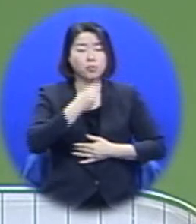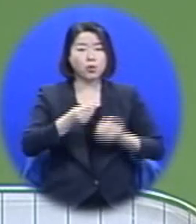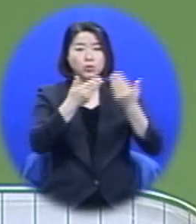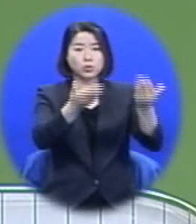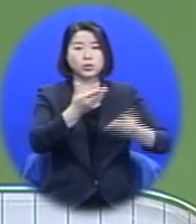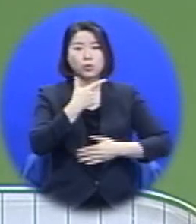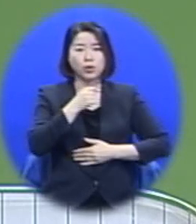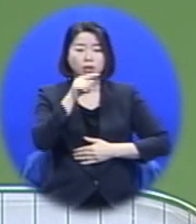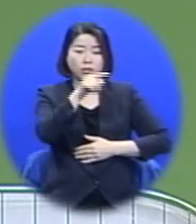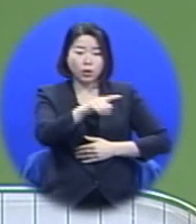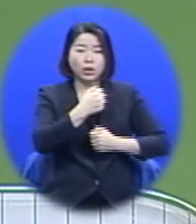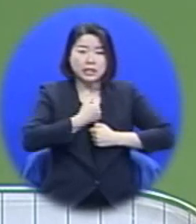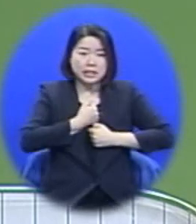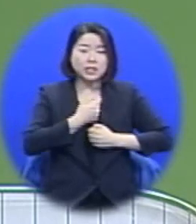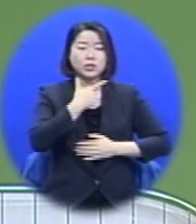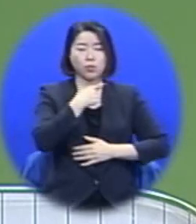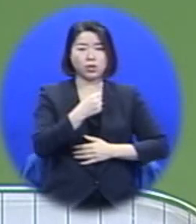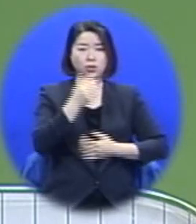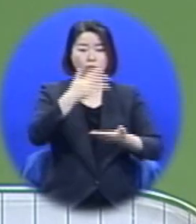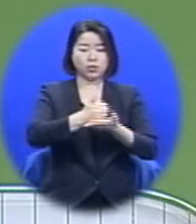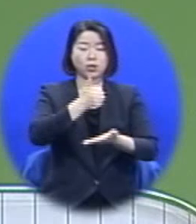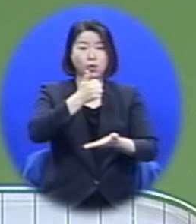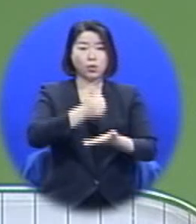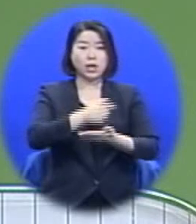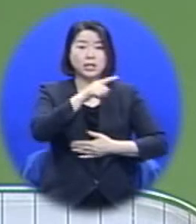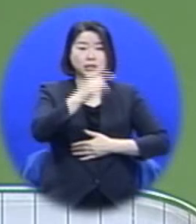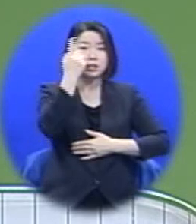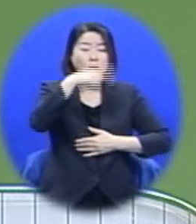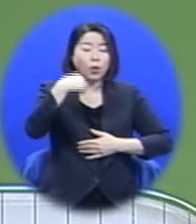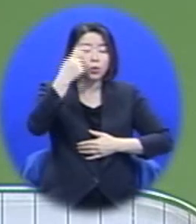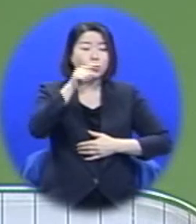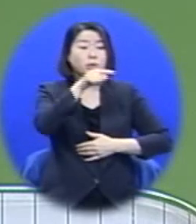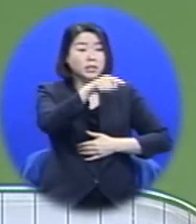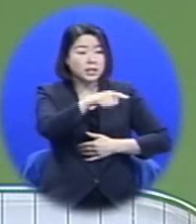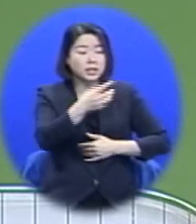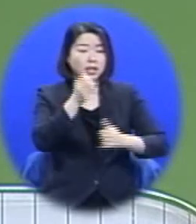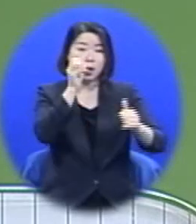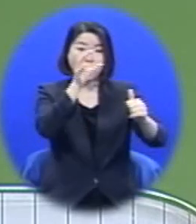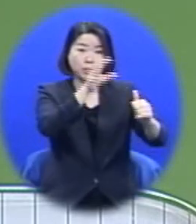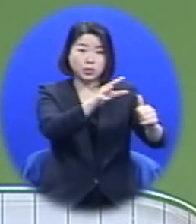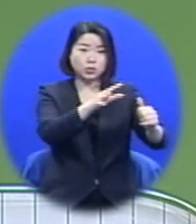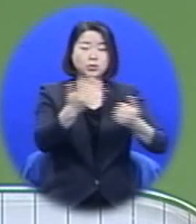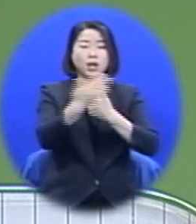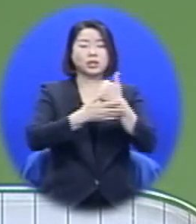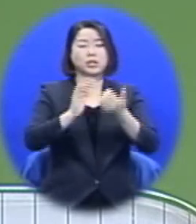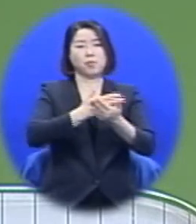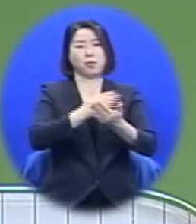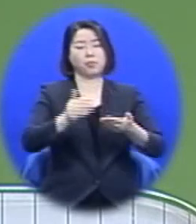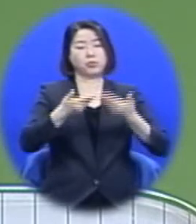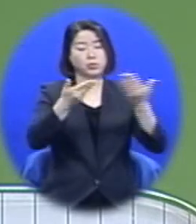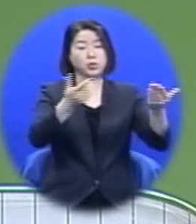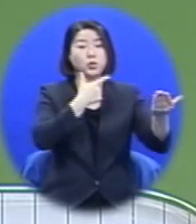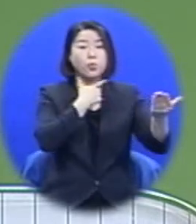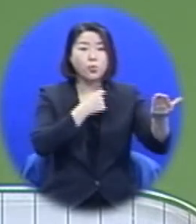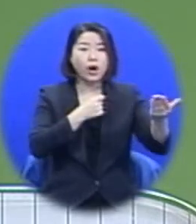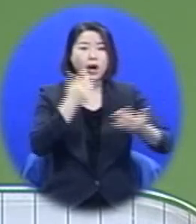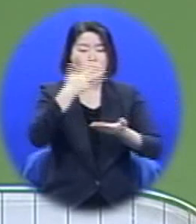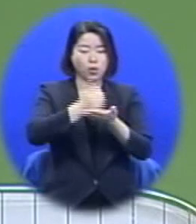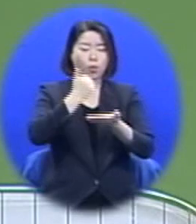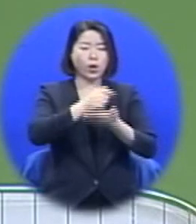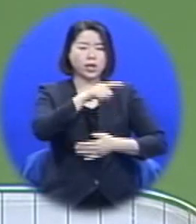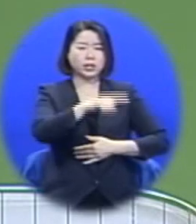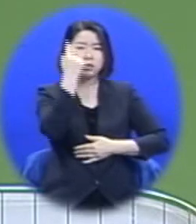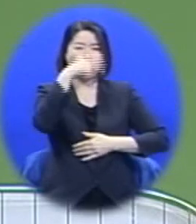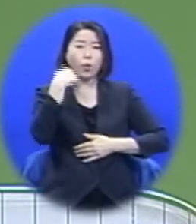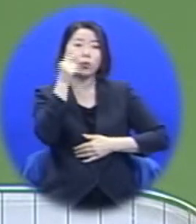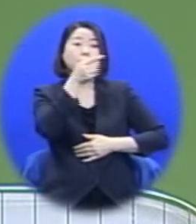원하며 여호와는 그의 얼굴을 네게 비추 4 은혜 베푸신 길을 원하며 여호와는 그 얼굴을 네게로 향하여